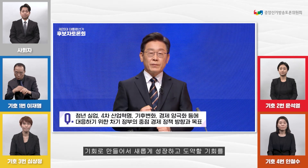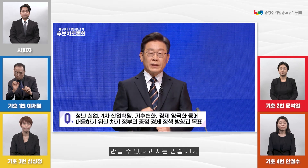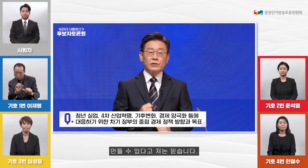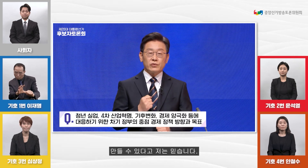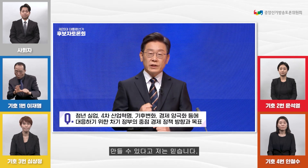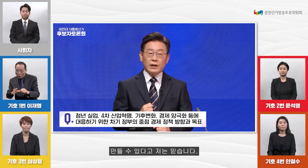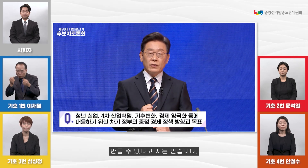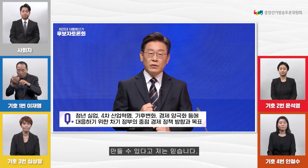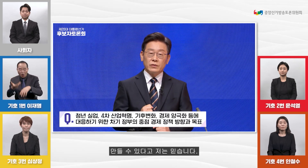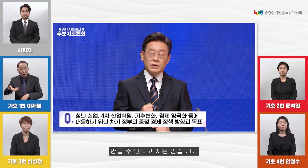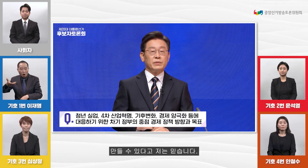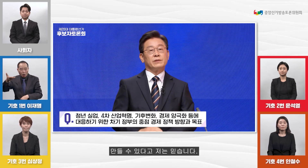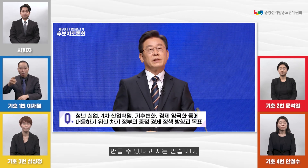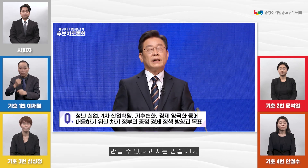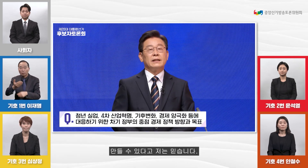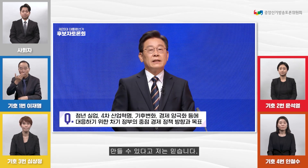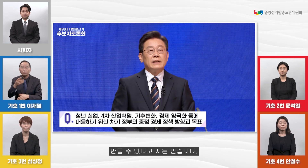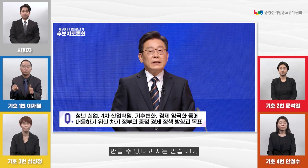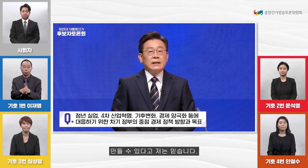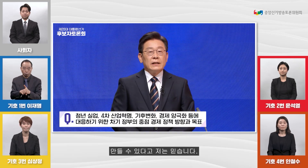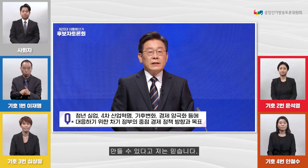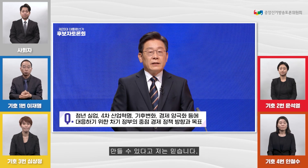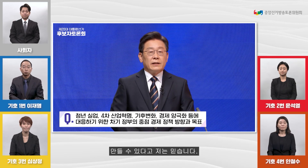도약할 기회를 만들 수 있다고 저는 믿습니다.